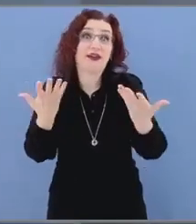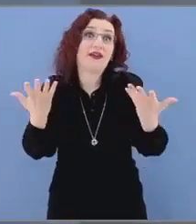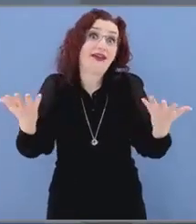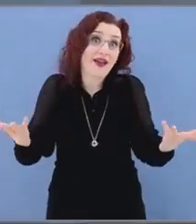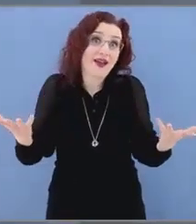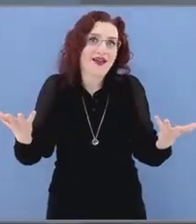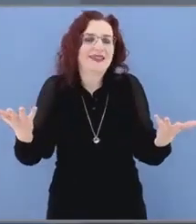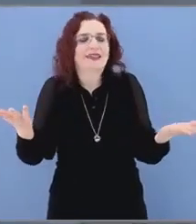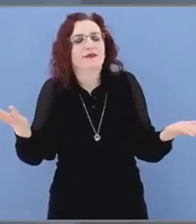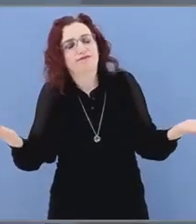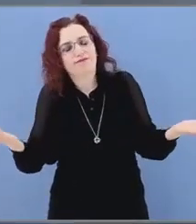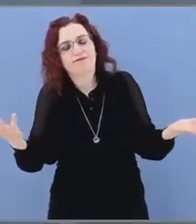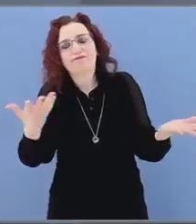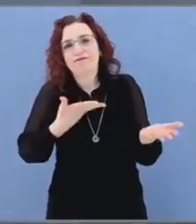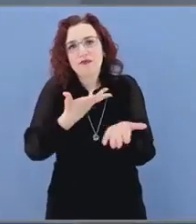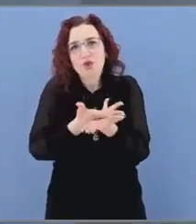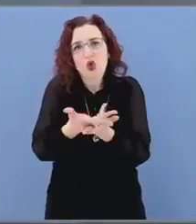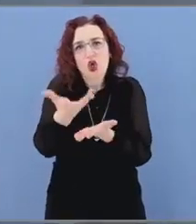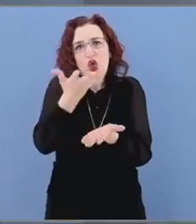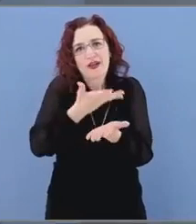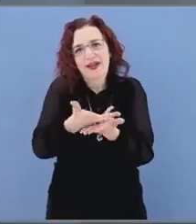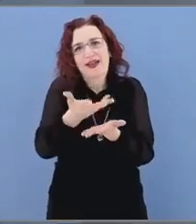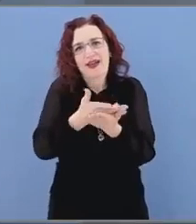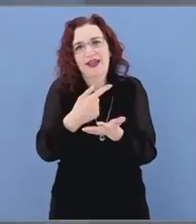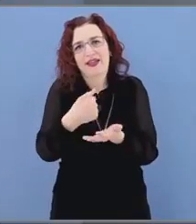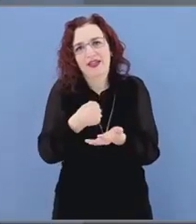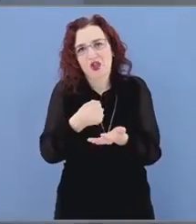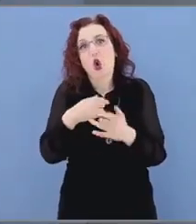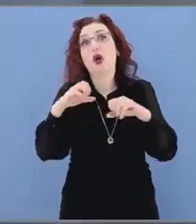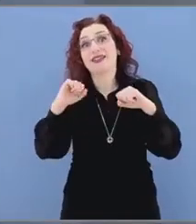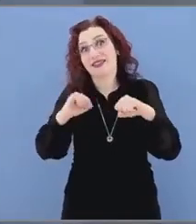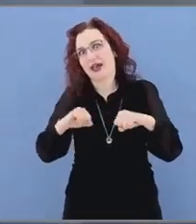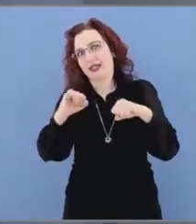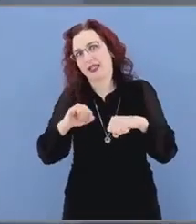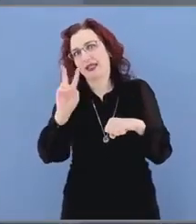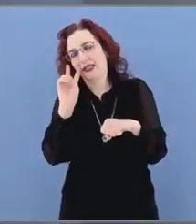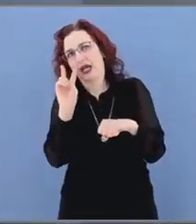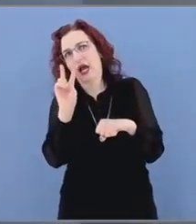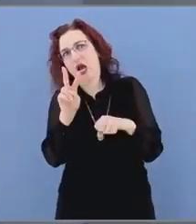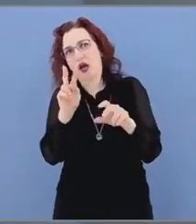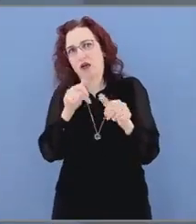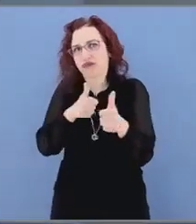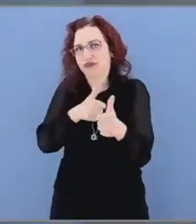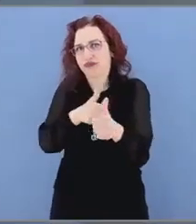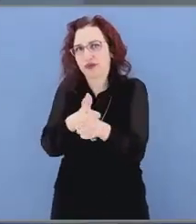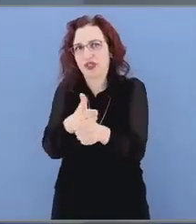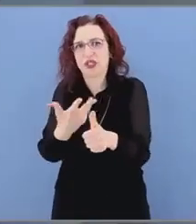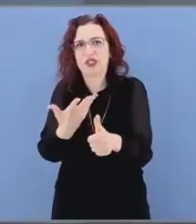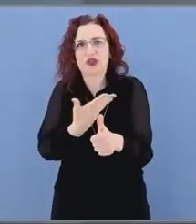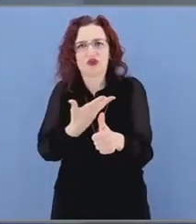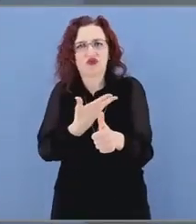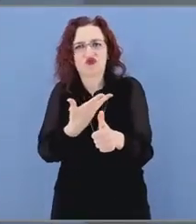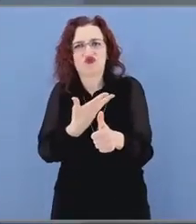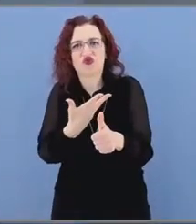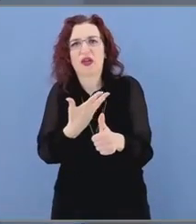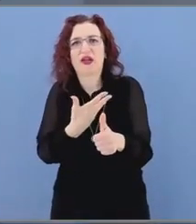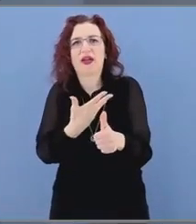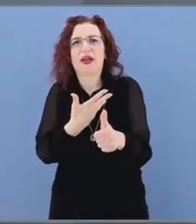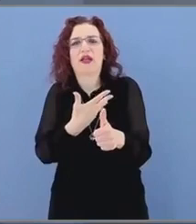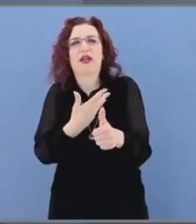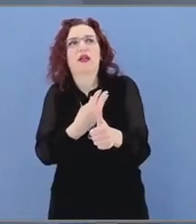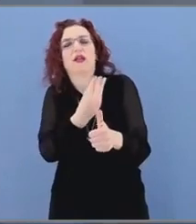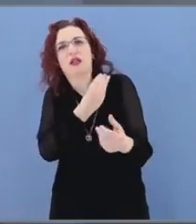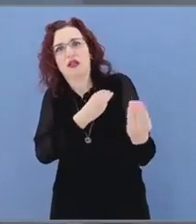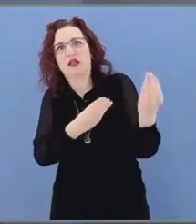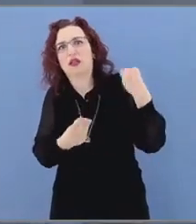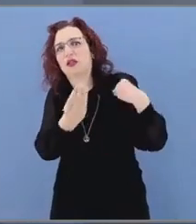io seguo ovviamente anche la sanità, ci bombardano di quanto ancora la battaglia per la resistenza